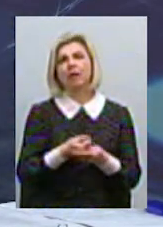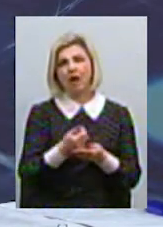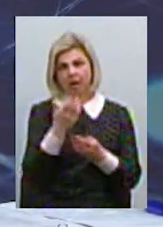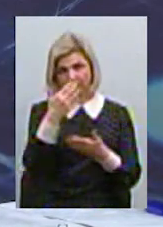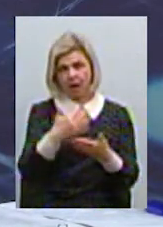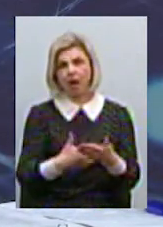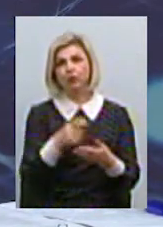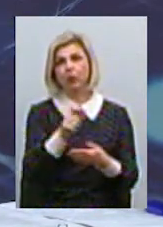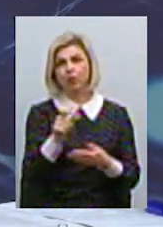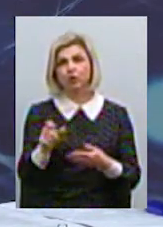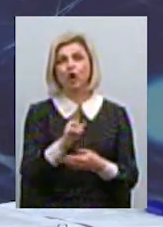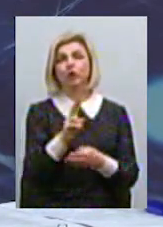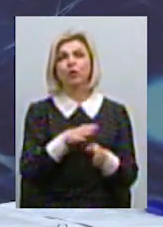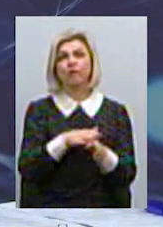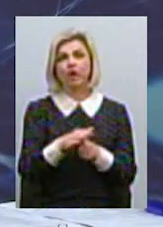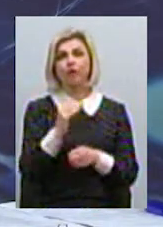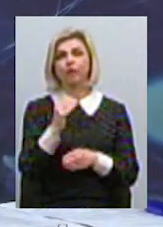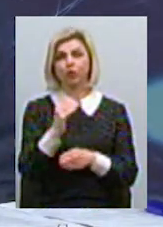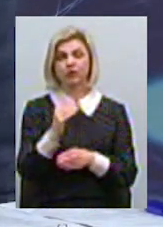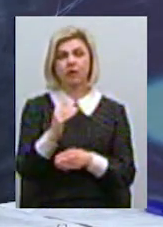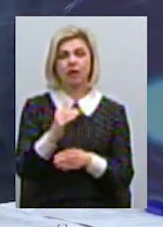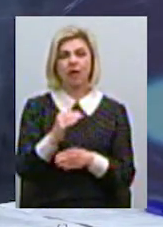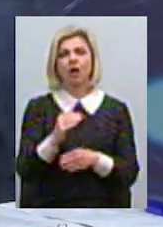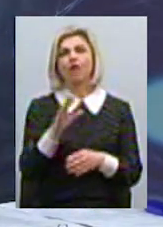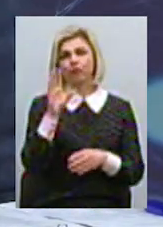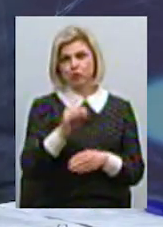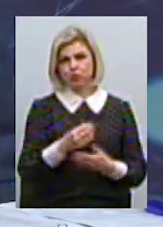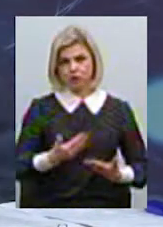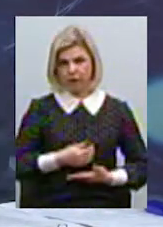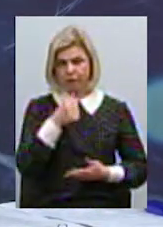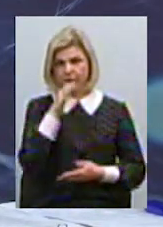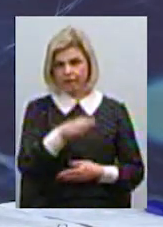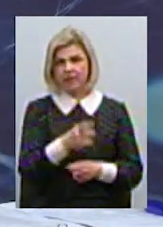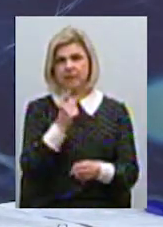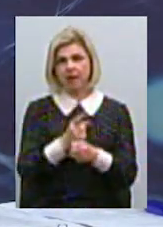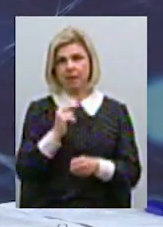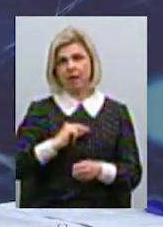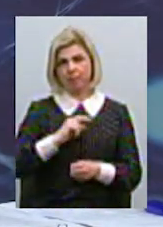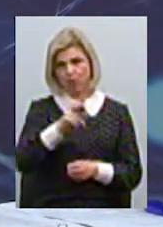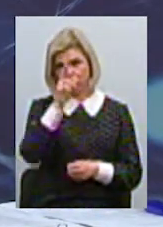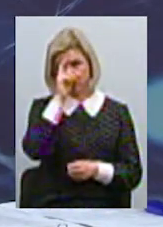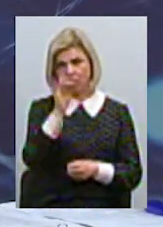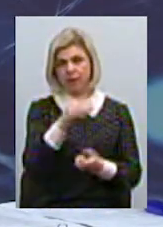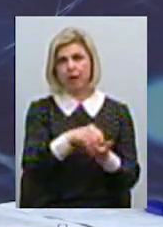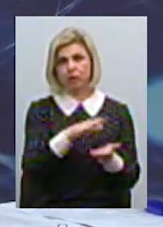які виконували функцію державних реєстраторів, пожиттєво заборонено працювати державними реєстраторами. У нас ряд державних реєстраторів